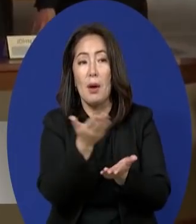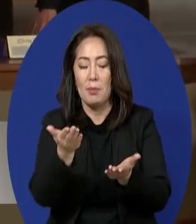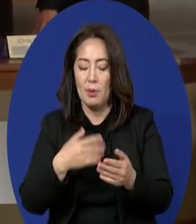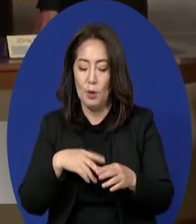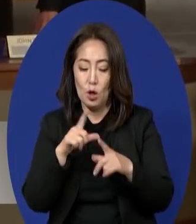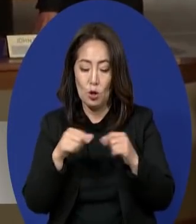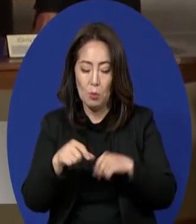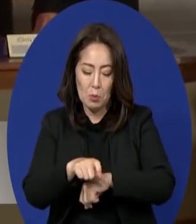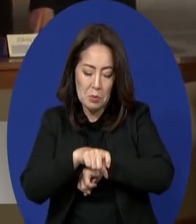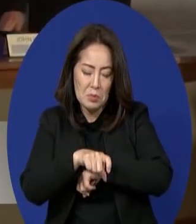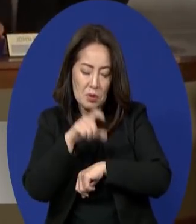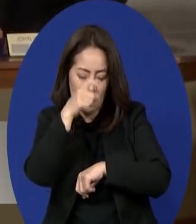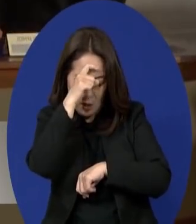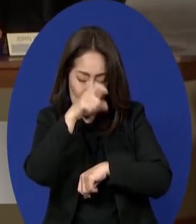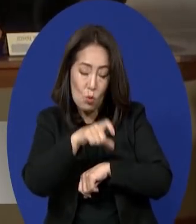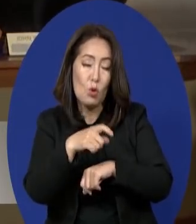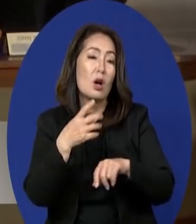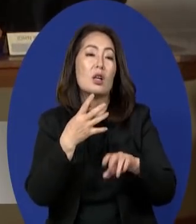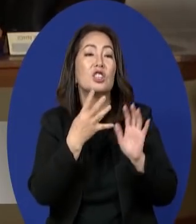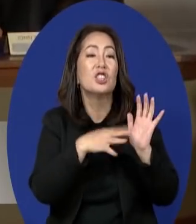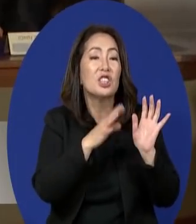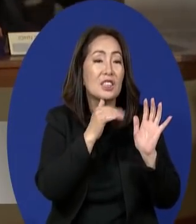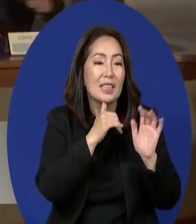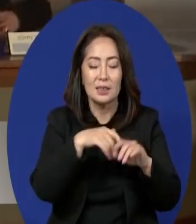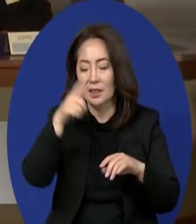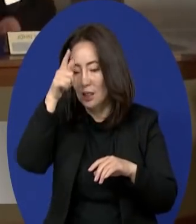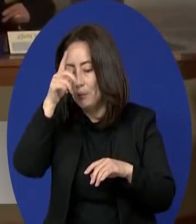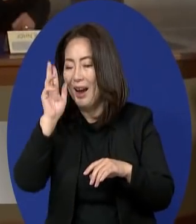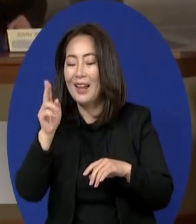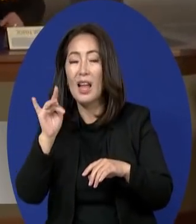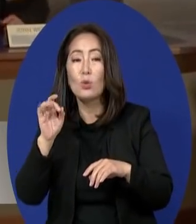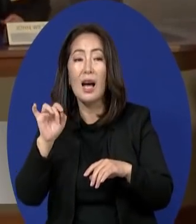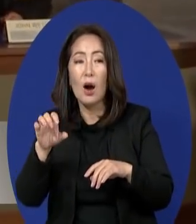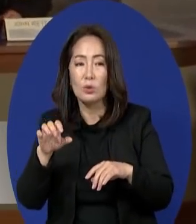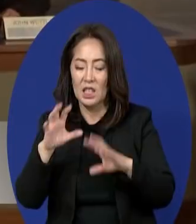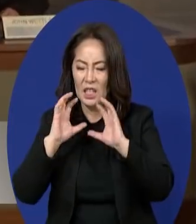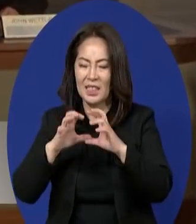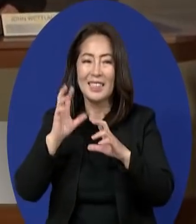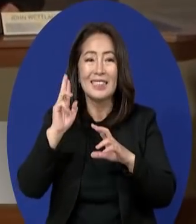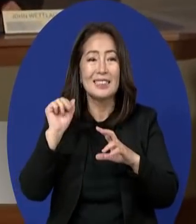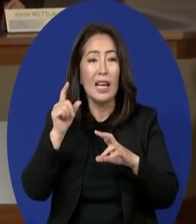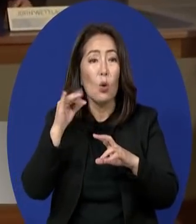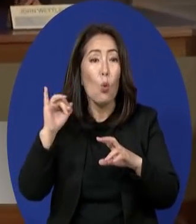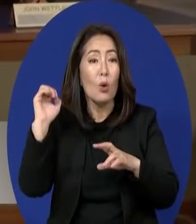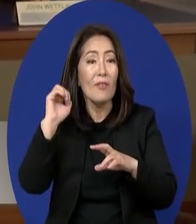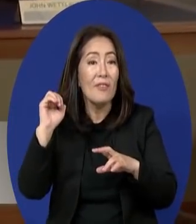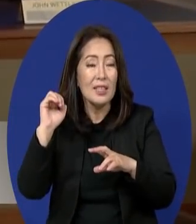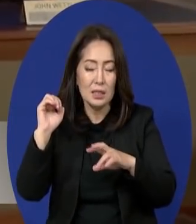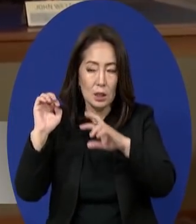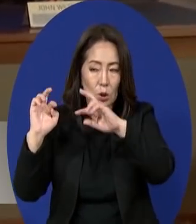настай Суюкуро Манабе, Германы эрдэмтэн Клаус Хаселманар дэлхийн цагварын физик загварчлал